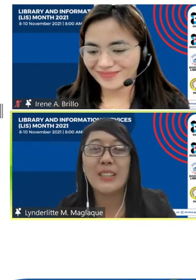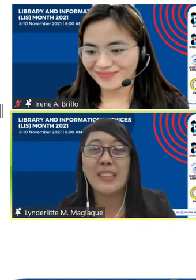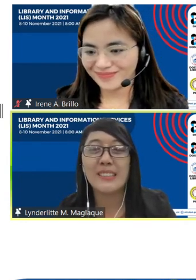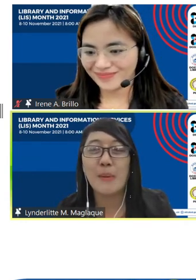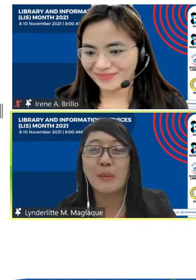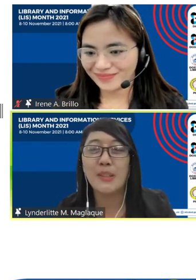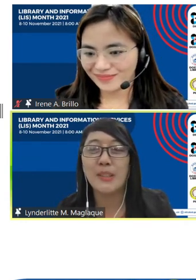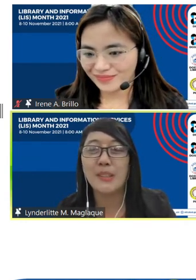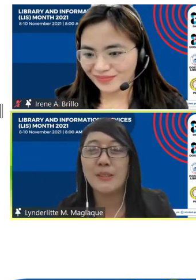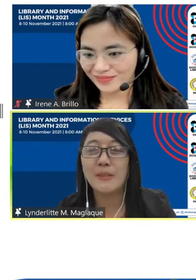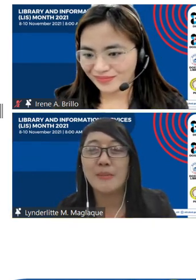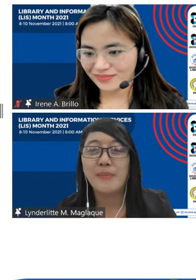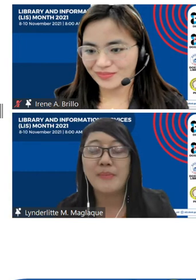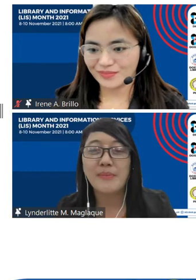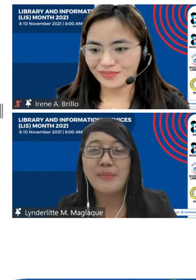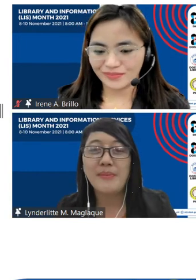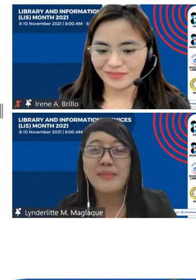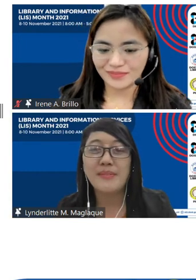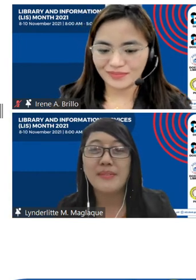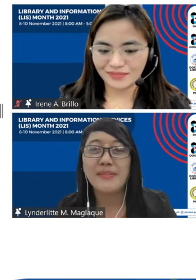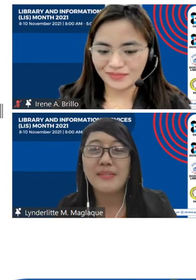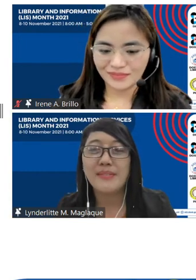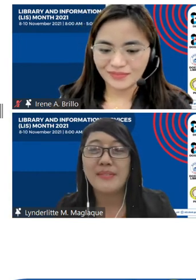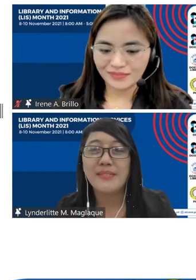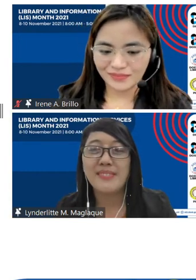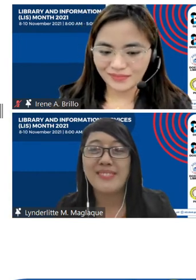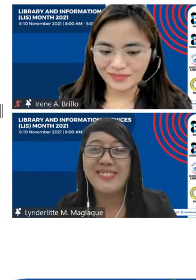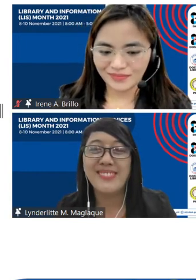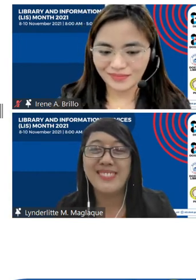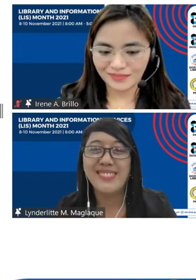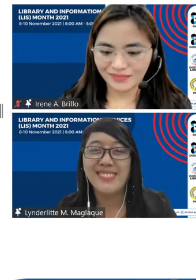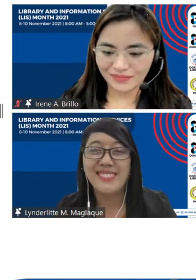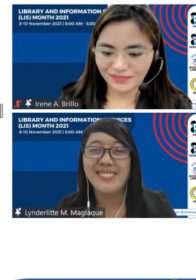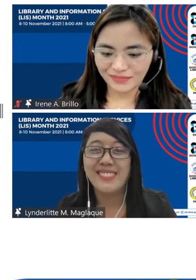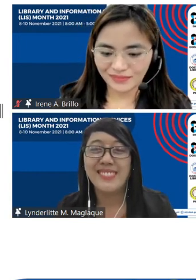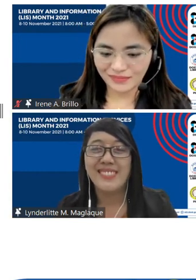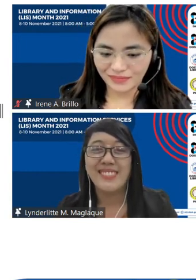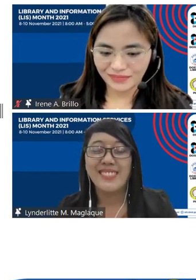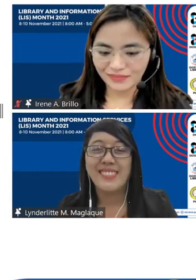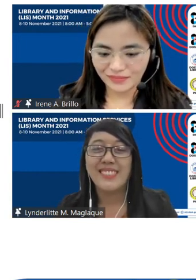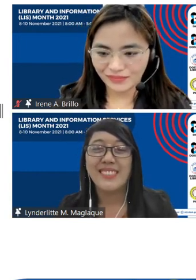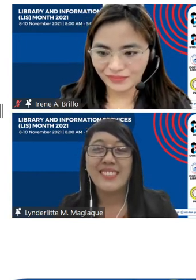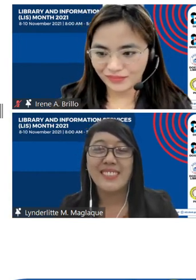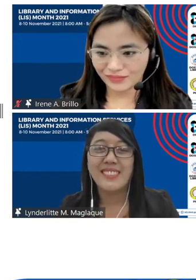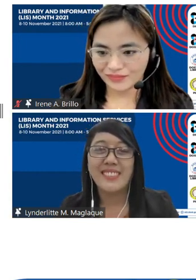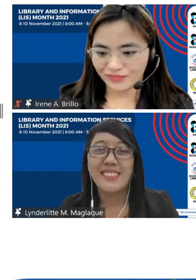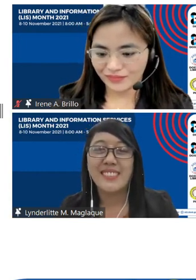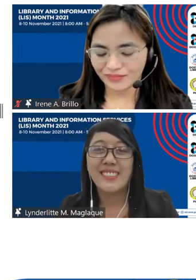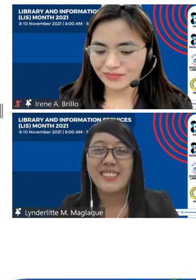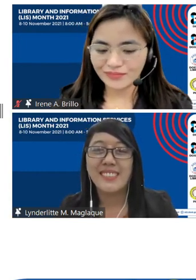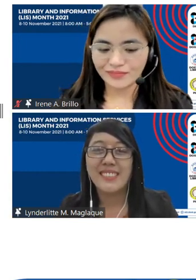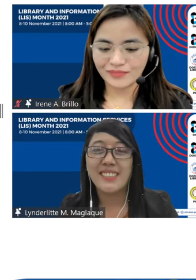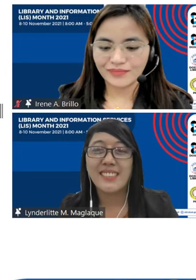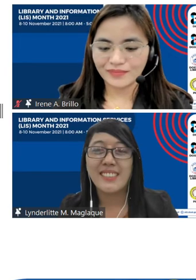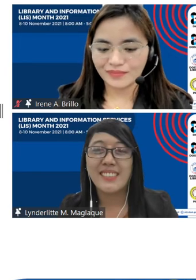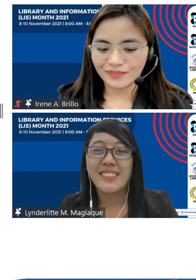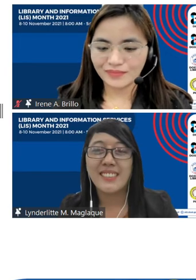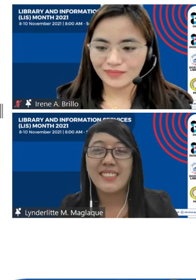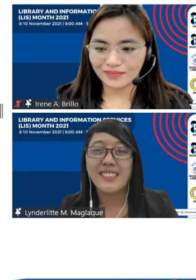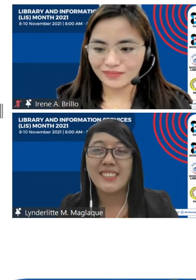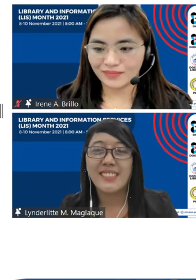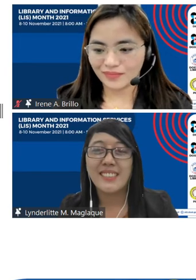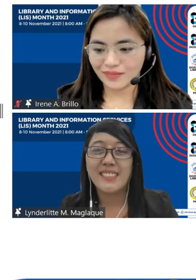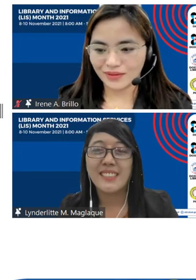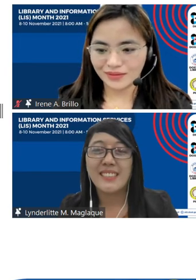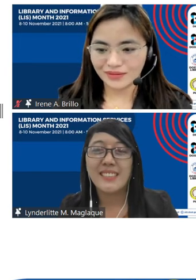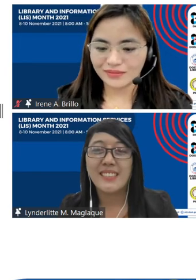eh. Sino yung kasama mo dun? Yung kasama ko sa bookface. Yung kasama ko sa bookface po, yung colleague ko po dito, yung staff